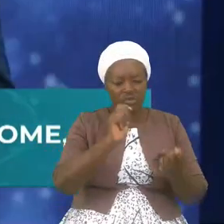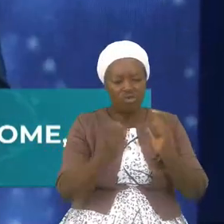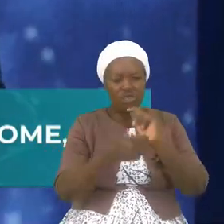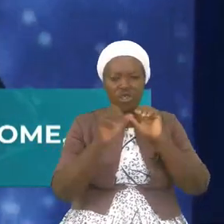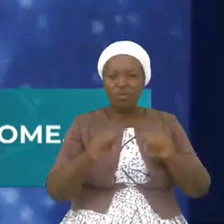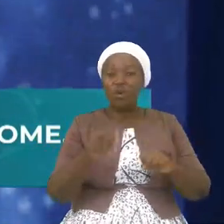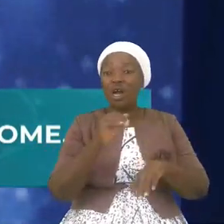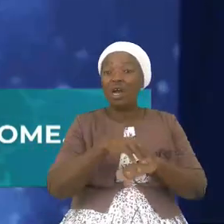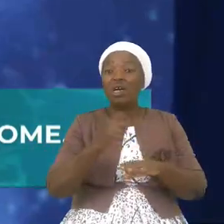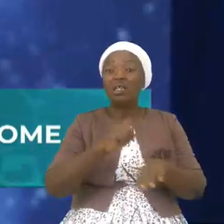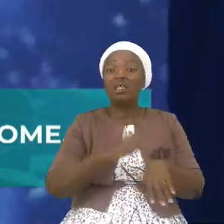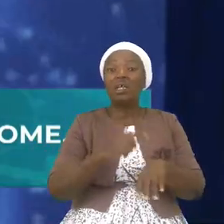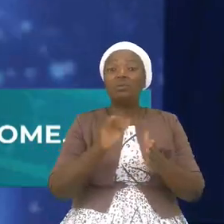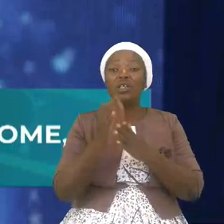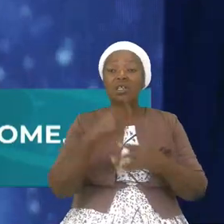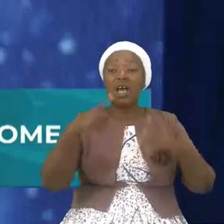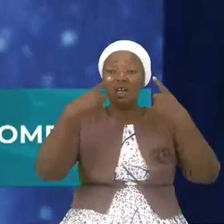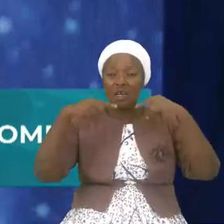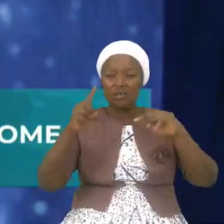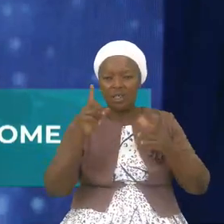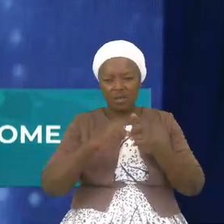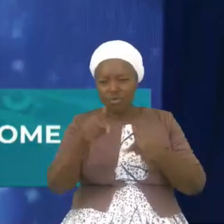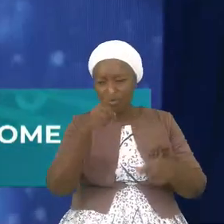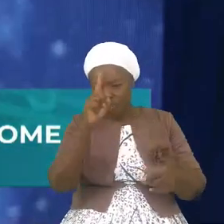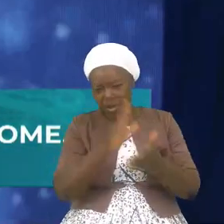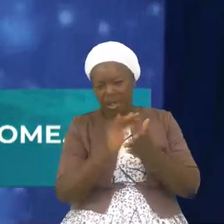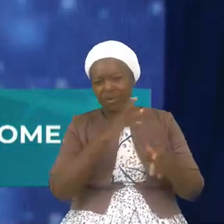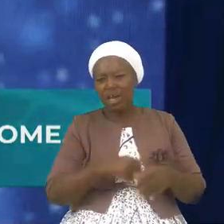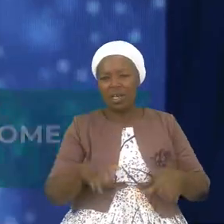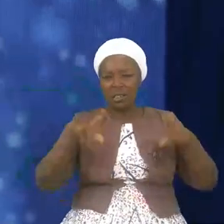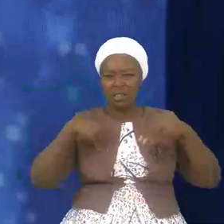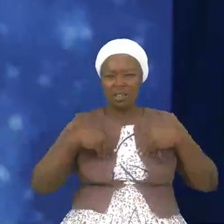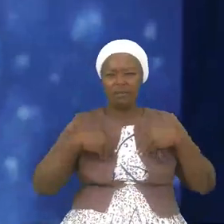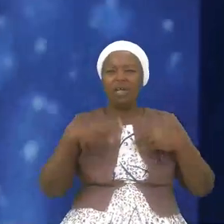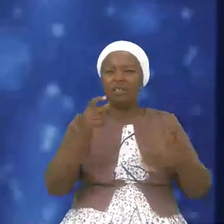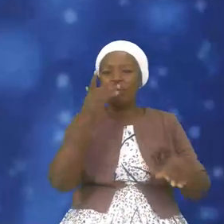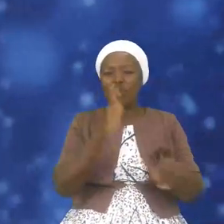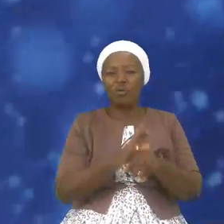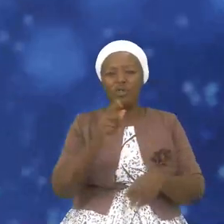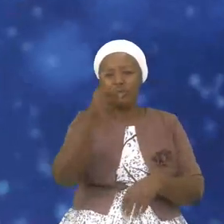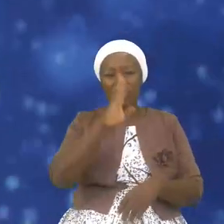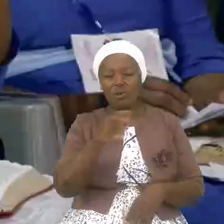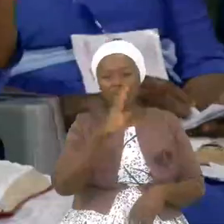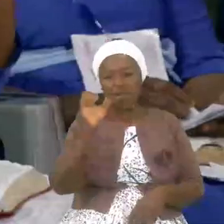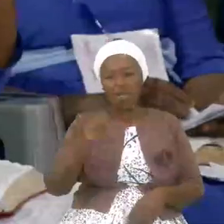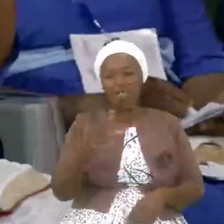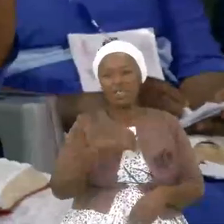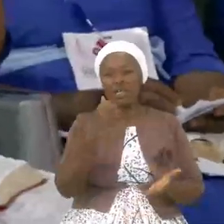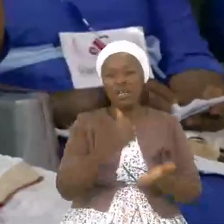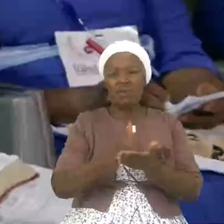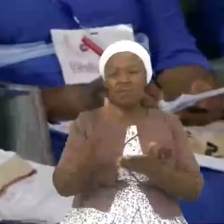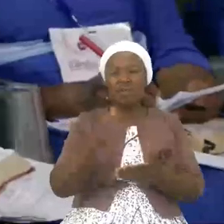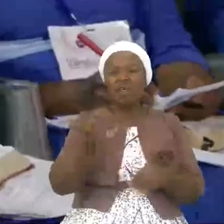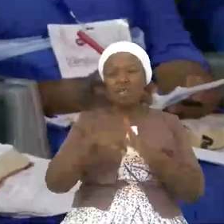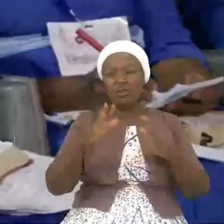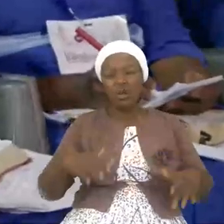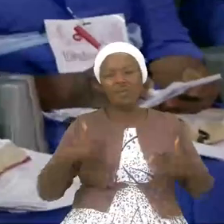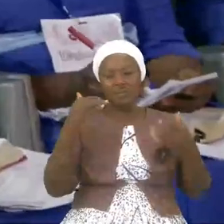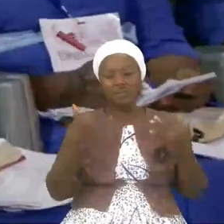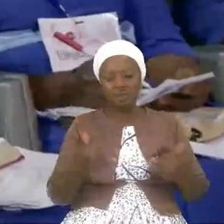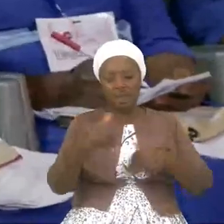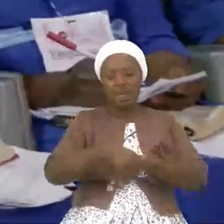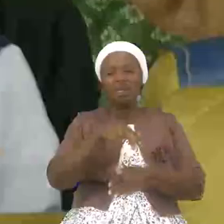inchangeable, immuable. Et dès qu'elles sont déclarées et tu crois que tu acceptes, les promesses de Dieu seront oui et amen dans ta vie